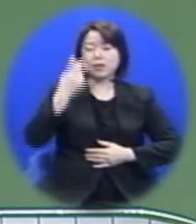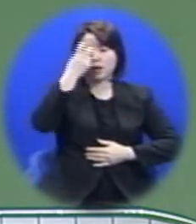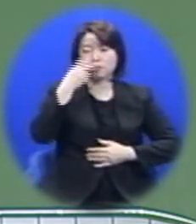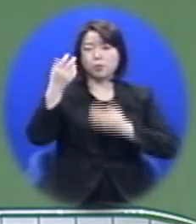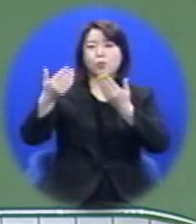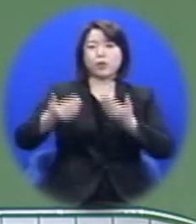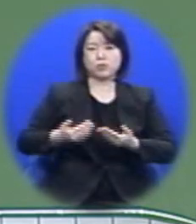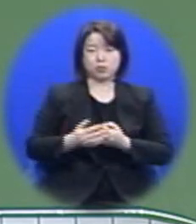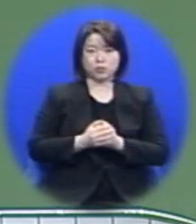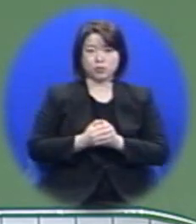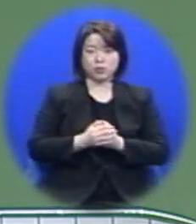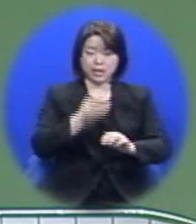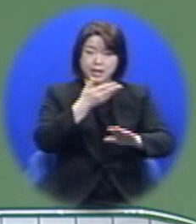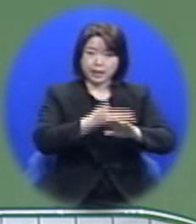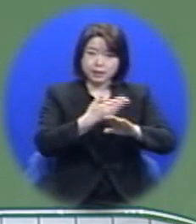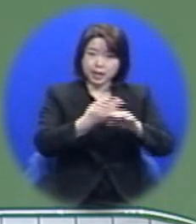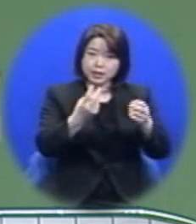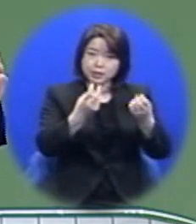있습니다. 그것은